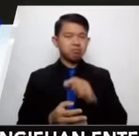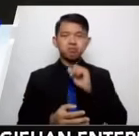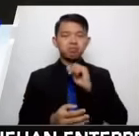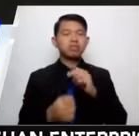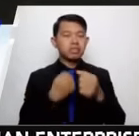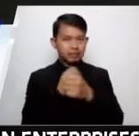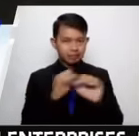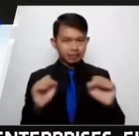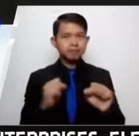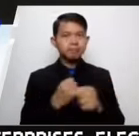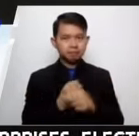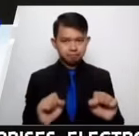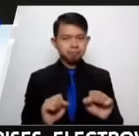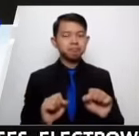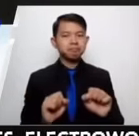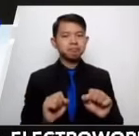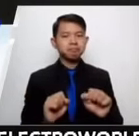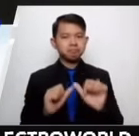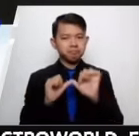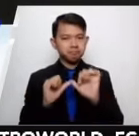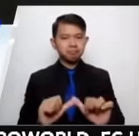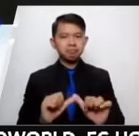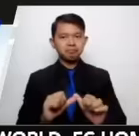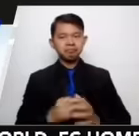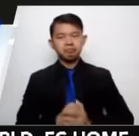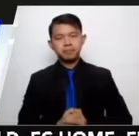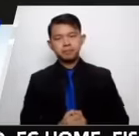sir. Kasi